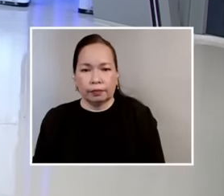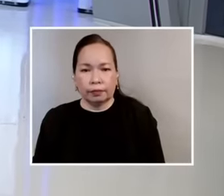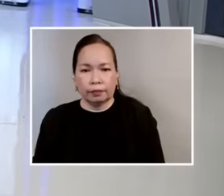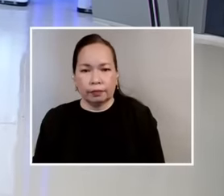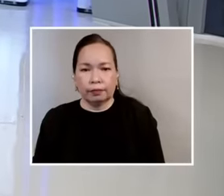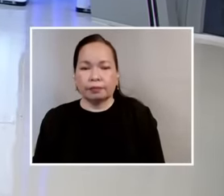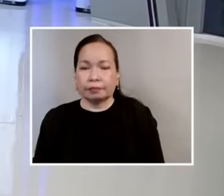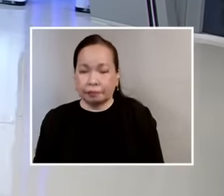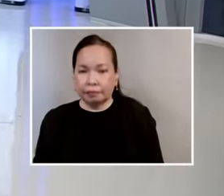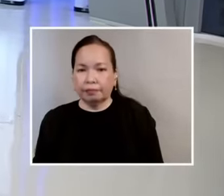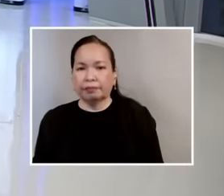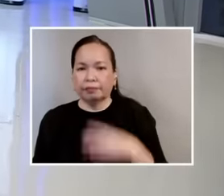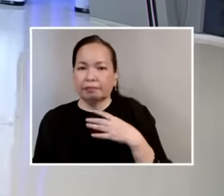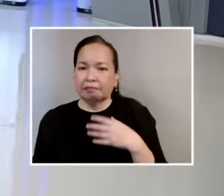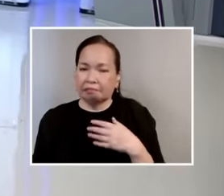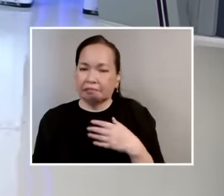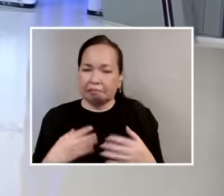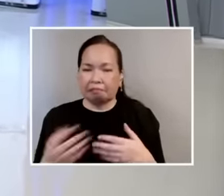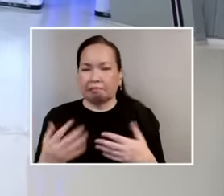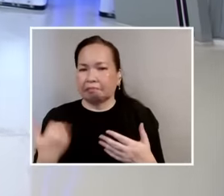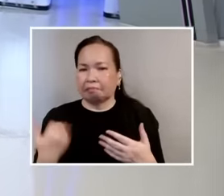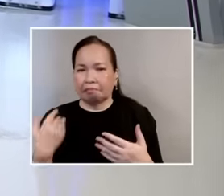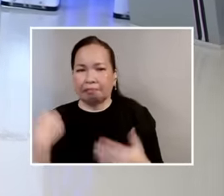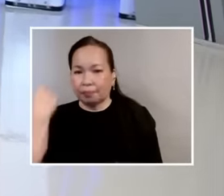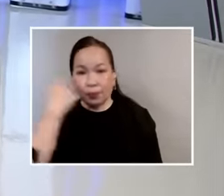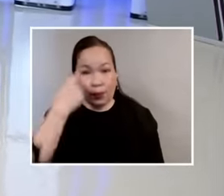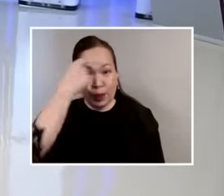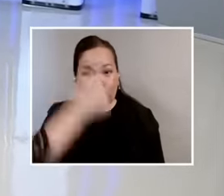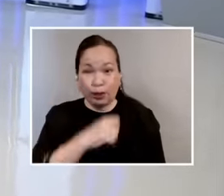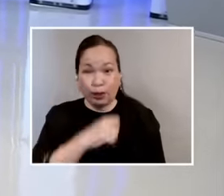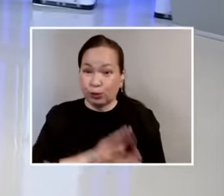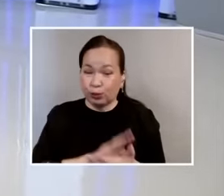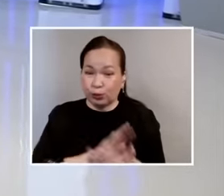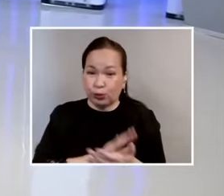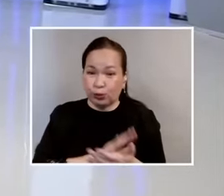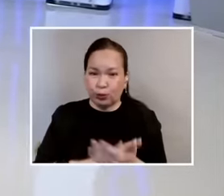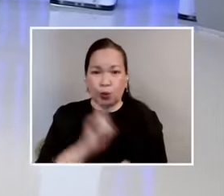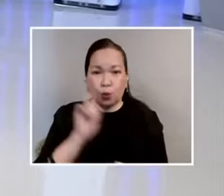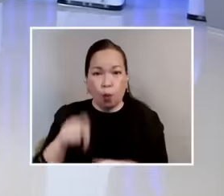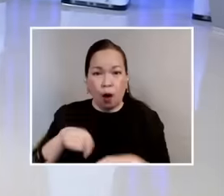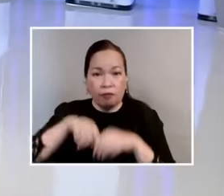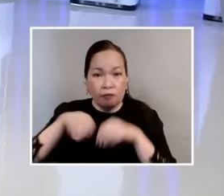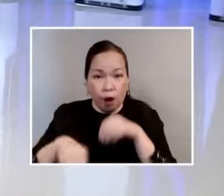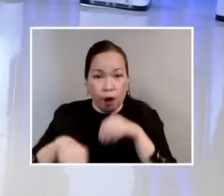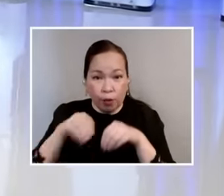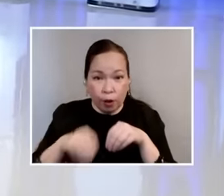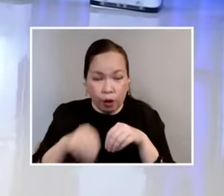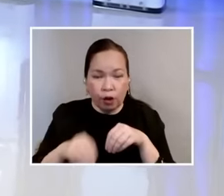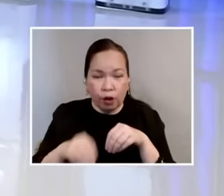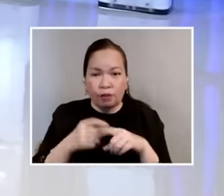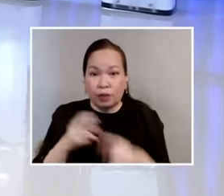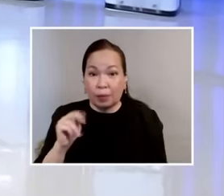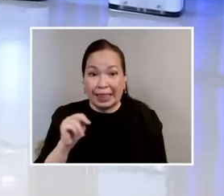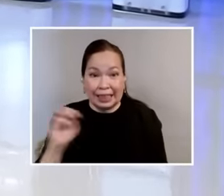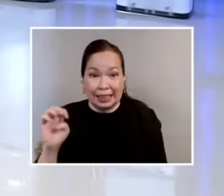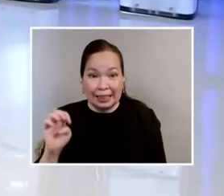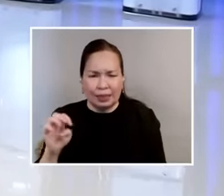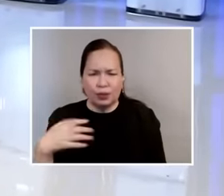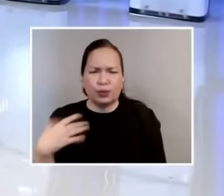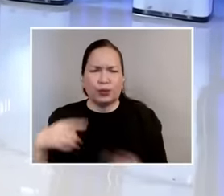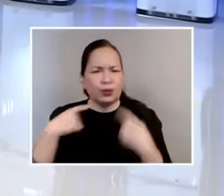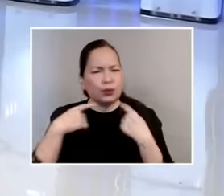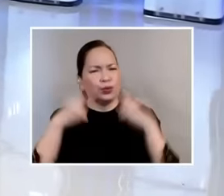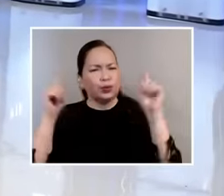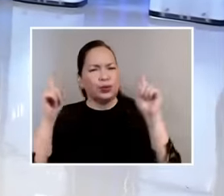Hindi man nakapagtapos ng pag-aral ang isang magbubukid mula Nueves Ecija, asensado naman ang buhay ng